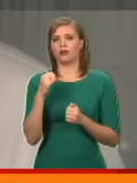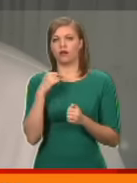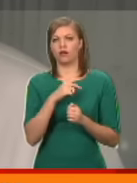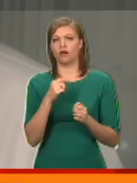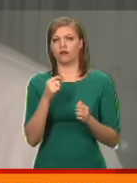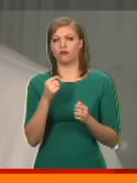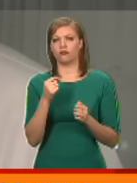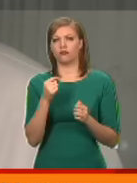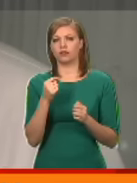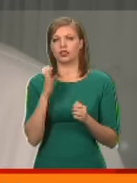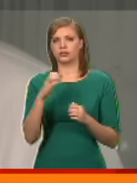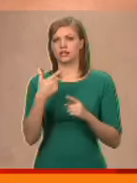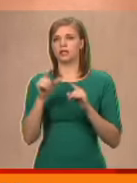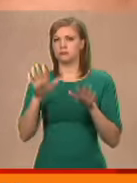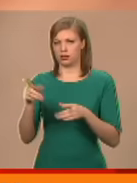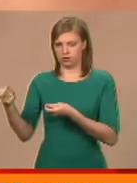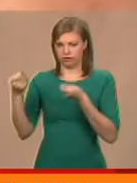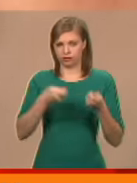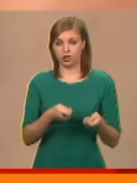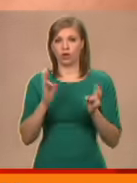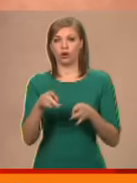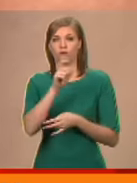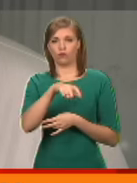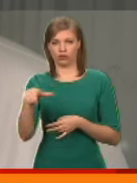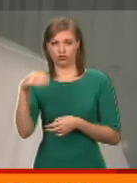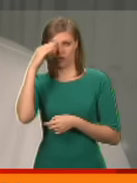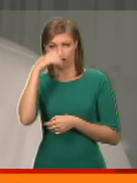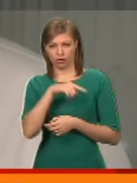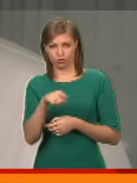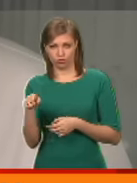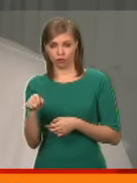безпосередньо з лінії зіткнення постраждали хлопці.